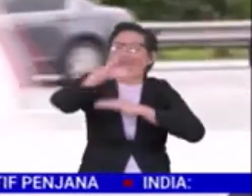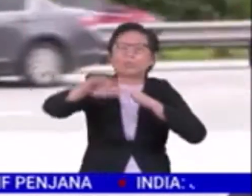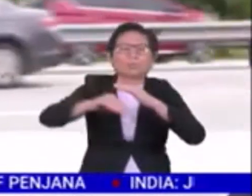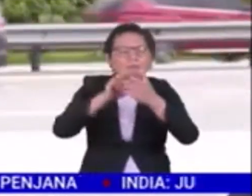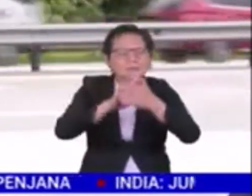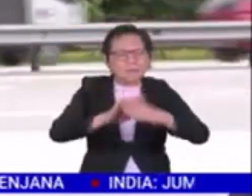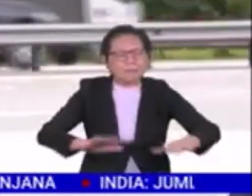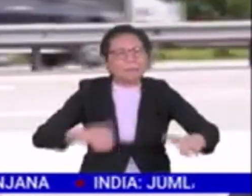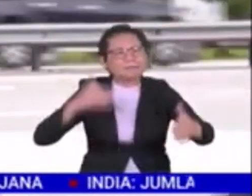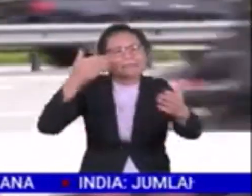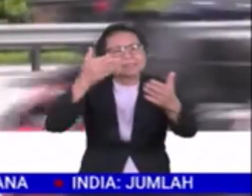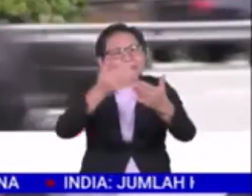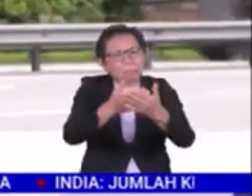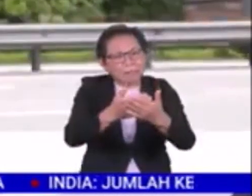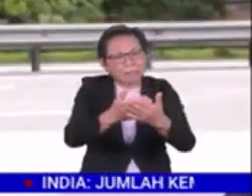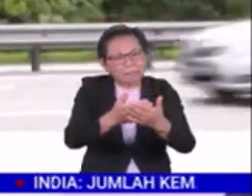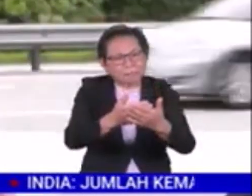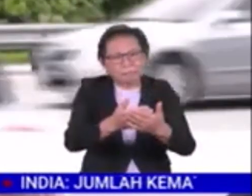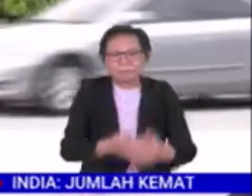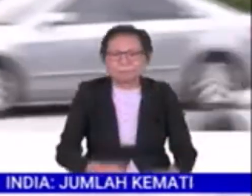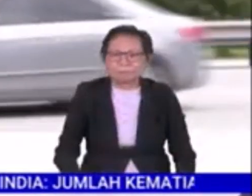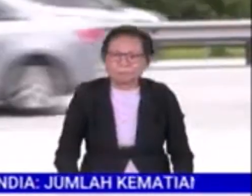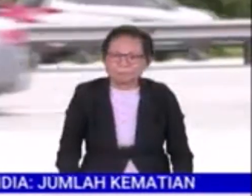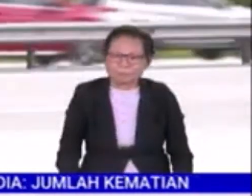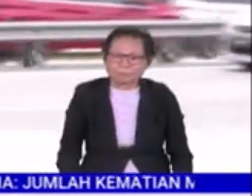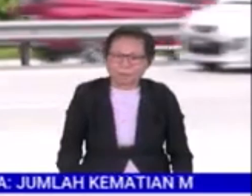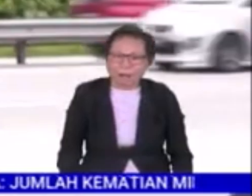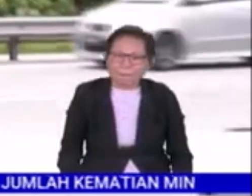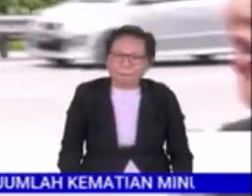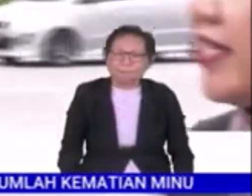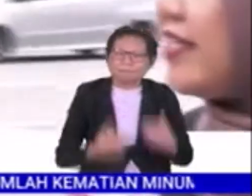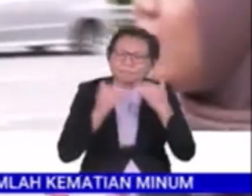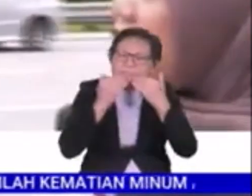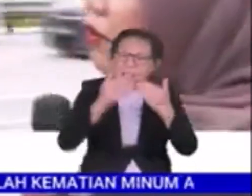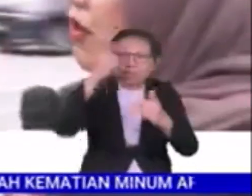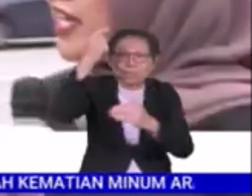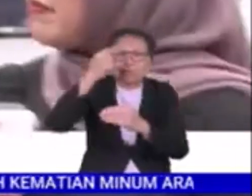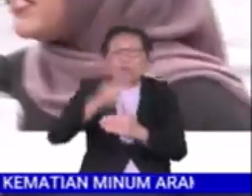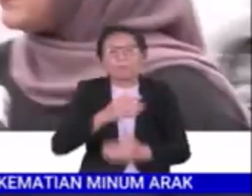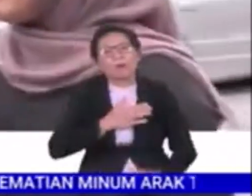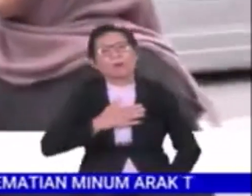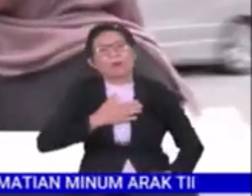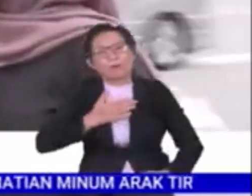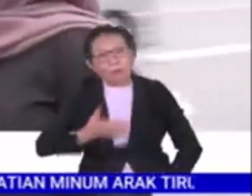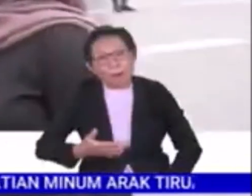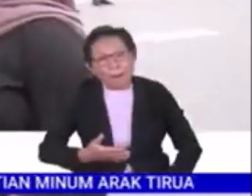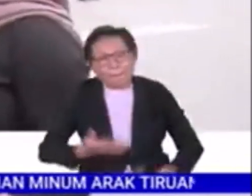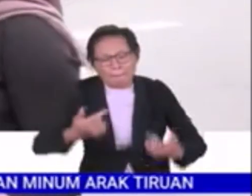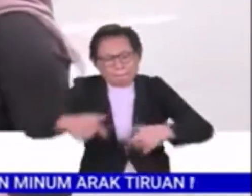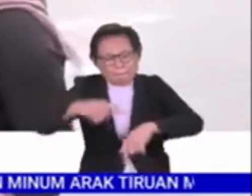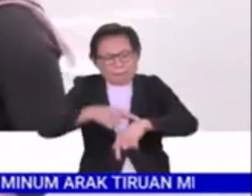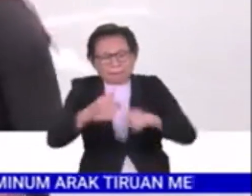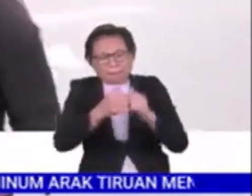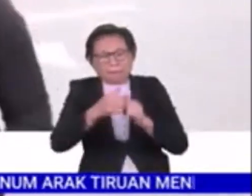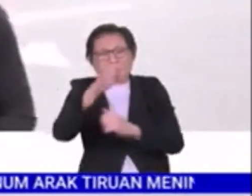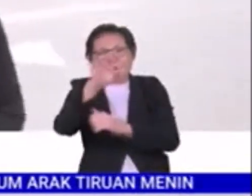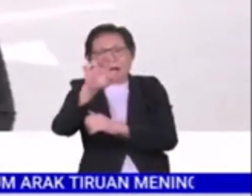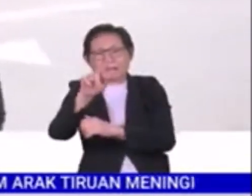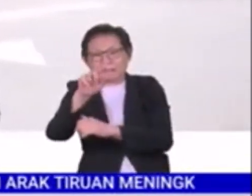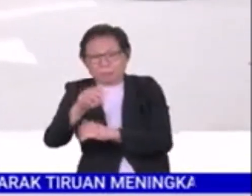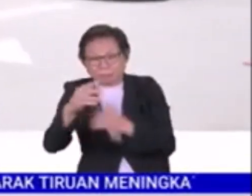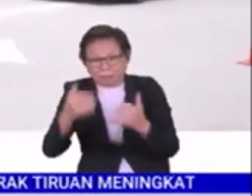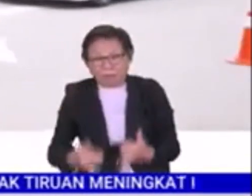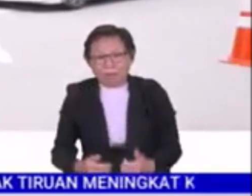selamat sampai ke destinasi masing-masing. Baik, terima kasih, Tuan, kerana sudi meluangkan masa bersama RTM hari